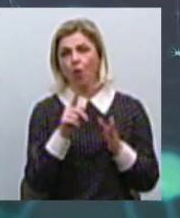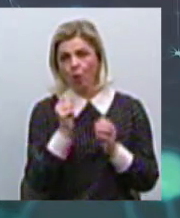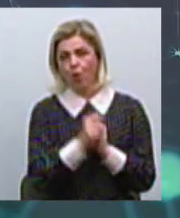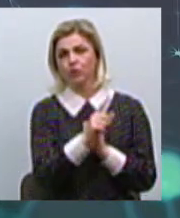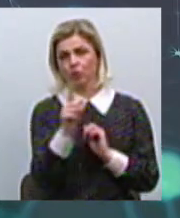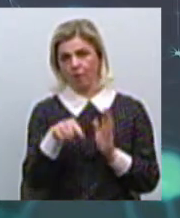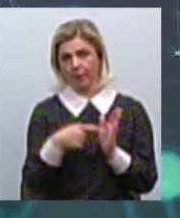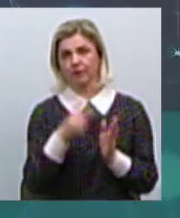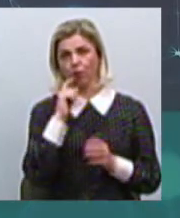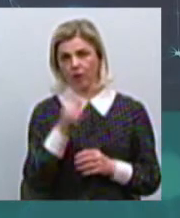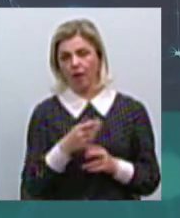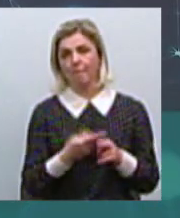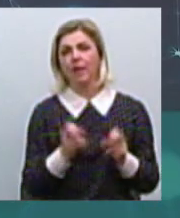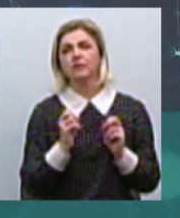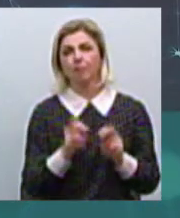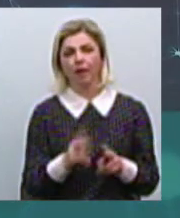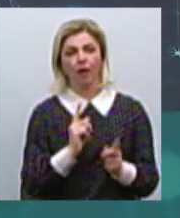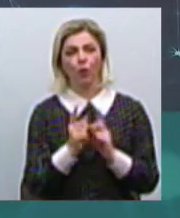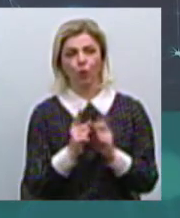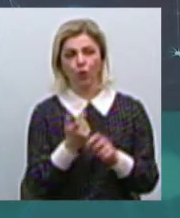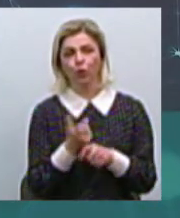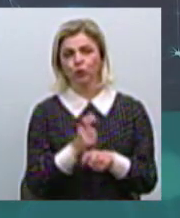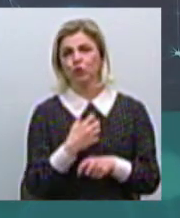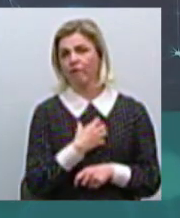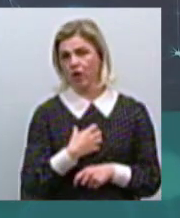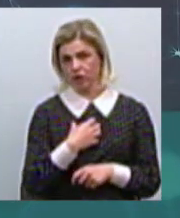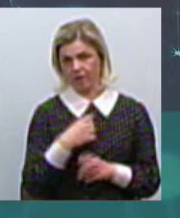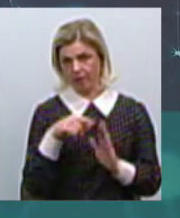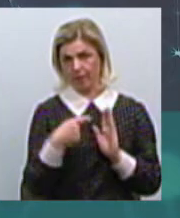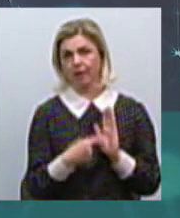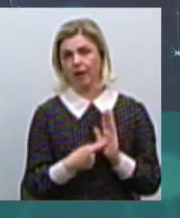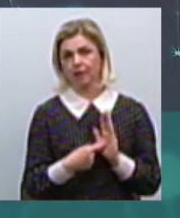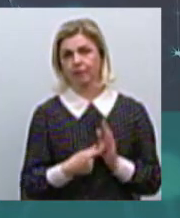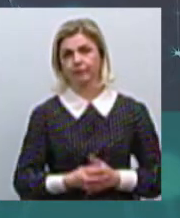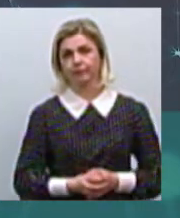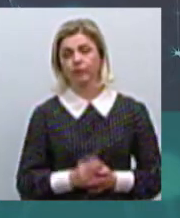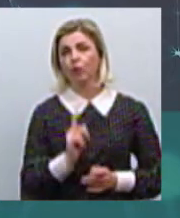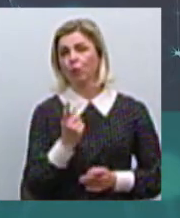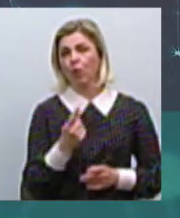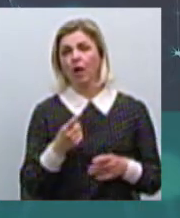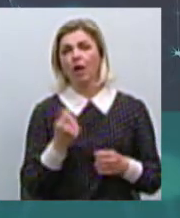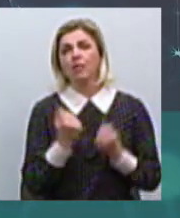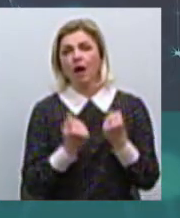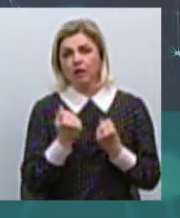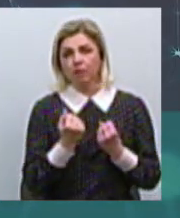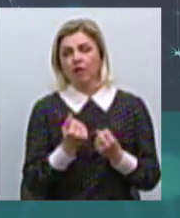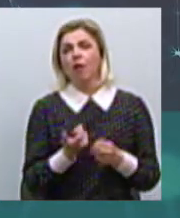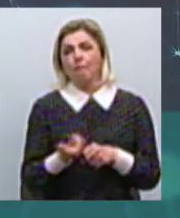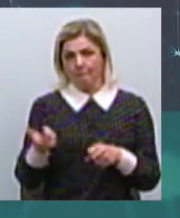руху – це дуже важливе питання. Тому що транспорту дедалі